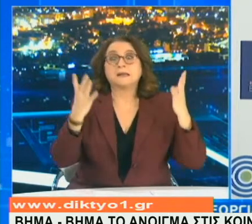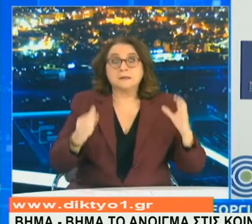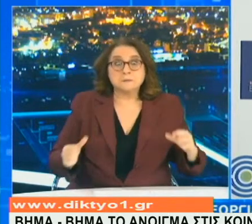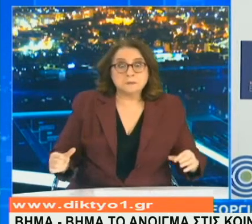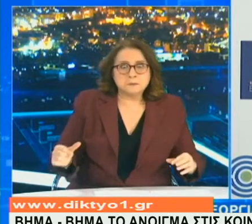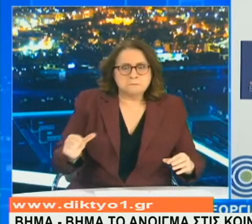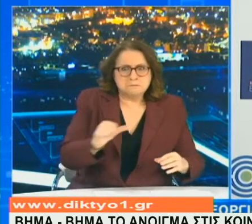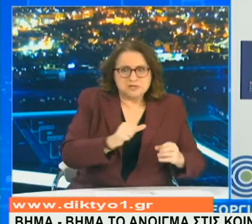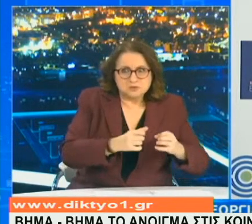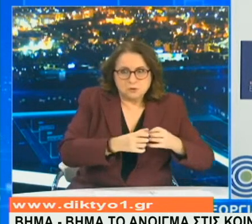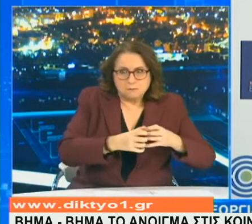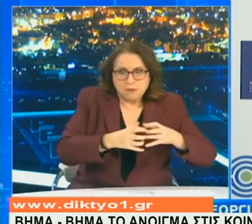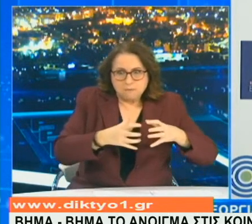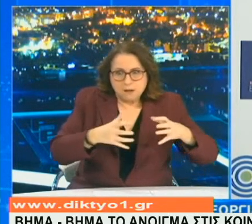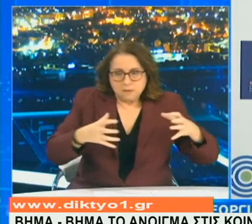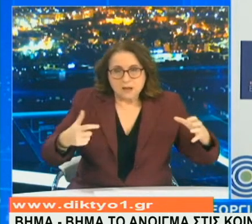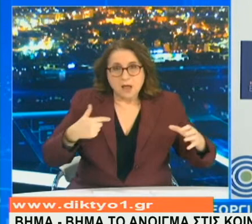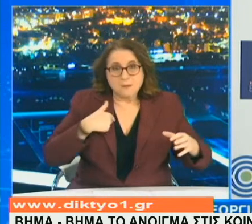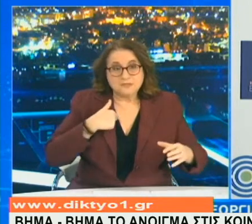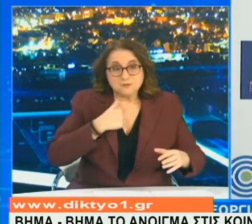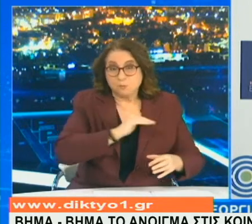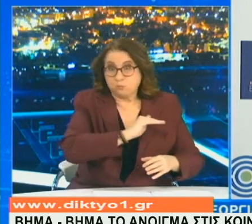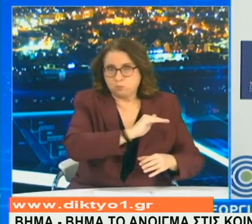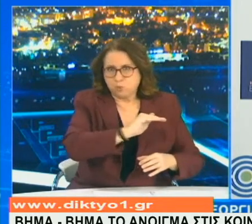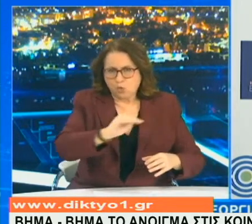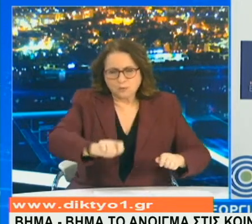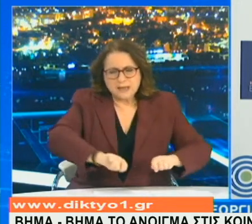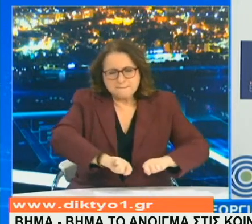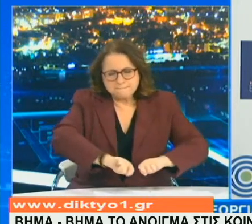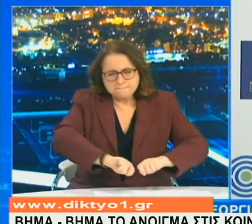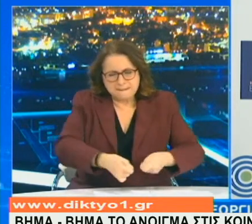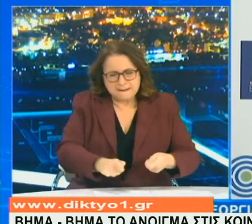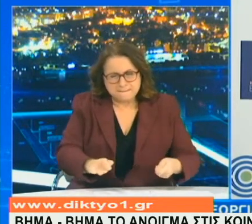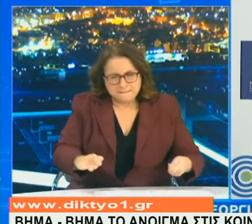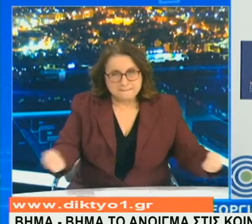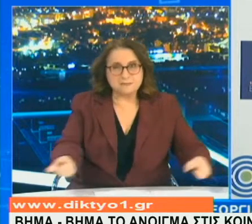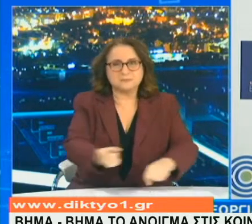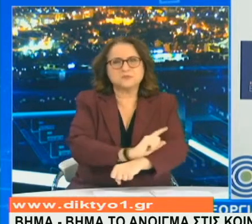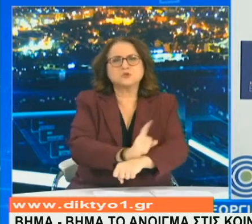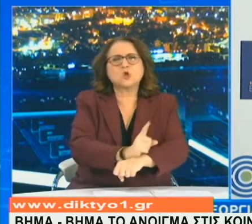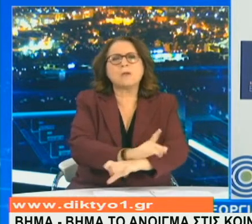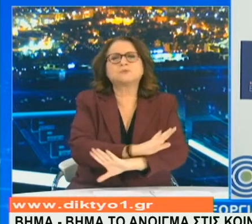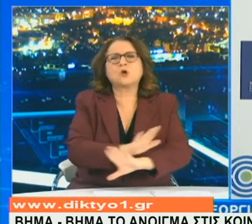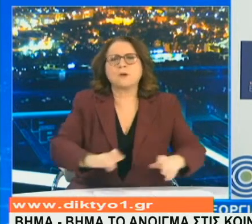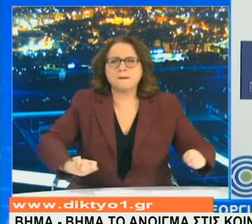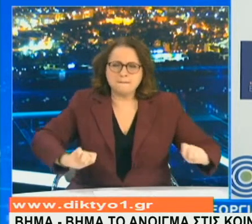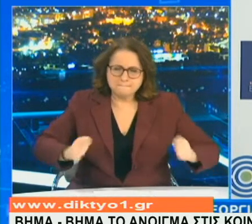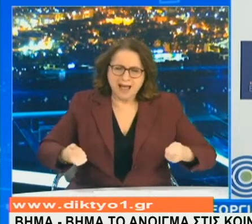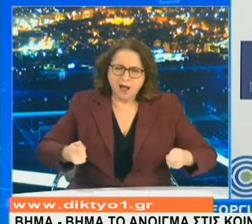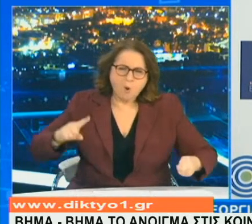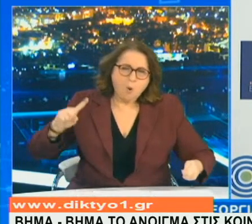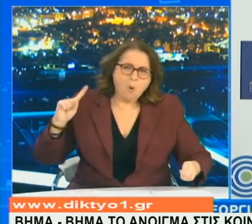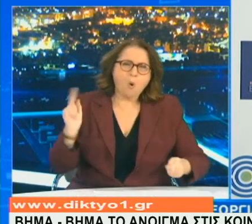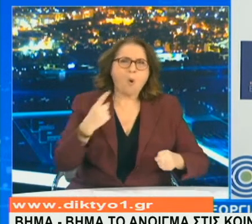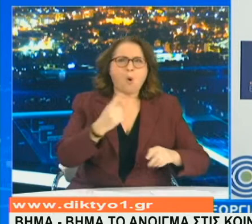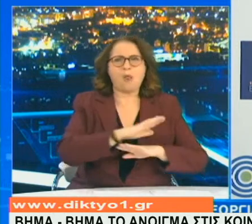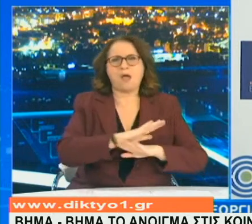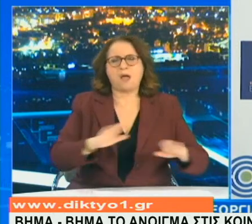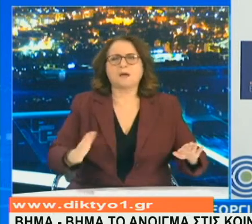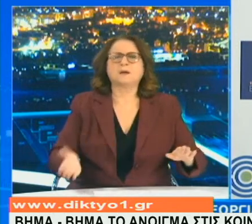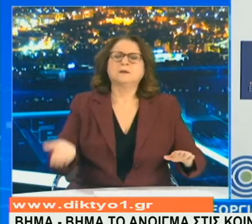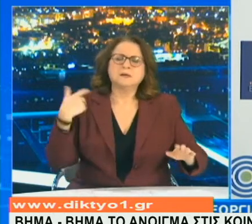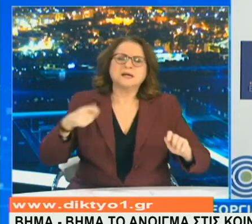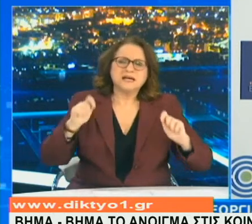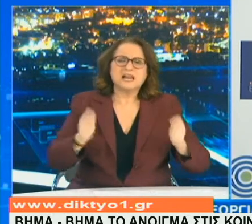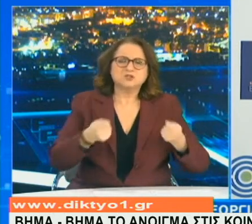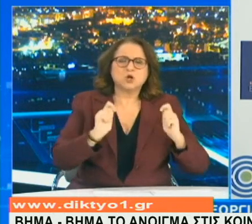θα επιτρέψουμε να επανέλθει. Εάν δείξει τάση επαναφοράς, θα είμαστε υποχρεωμένοι να πάρουμε πίσω αυτά τα